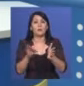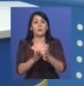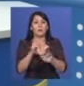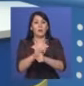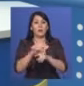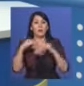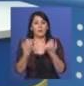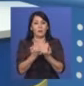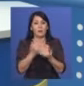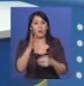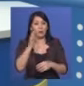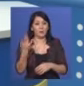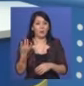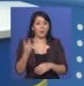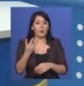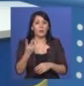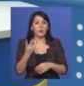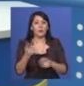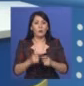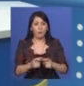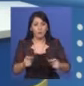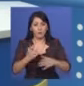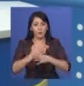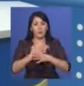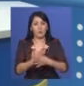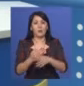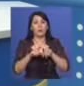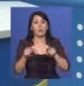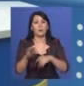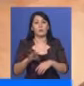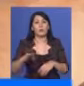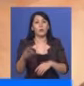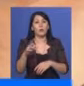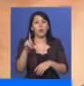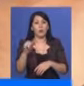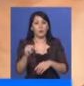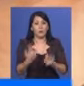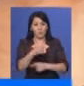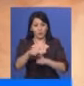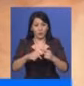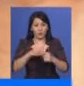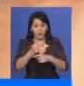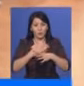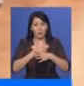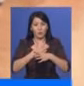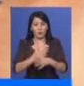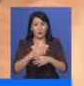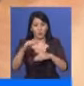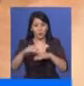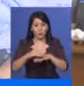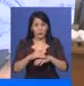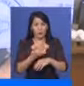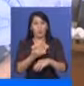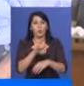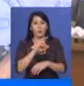Басты мақсаты карантин кезінде мұқтаж жандарға қолғабыс көрсету. Акцияны облыстың 10-нан астам кәсіпкері қолдады. Олар